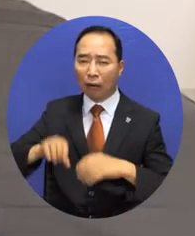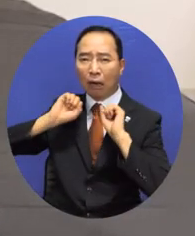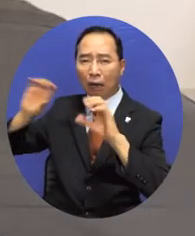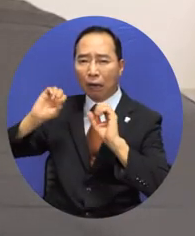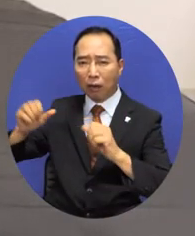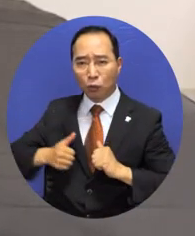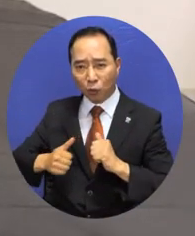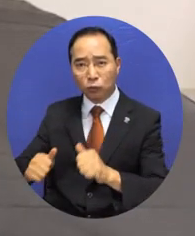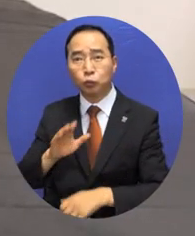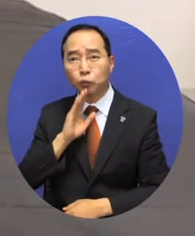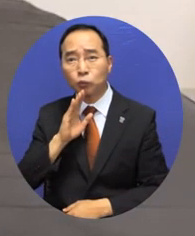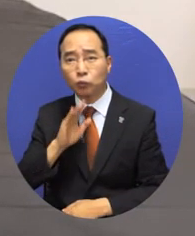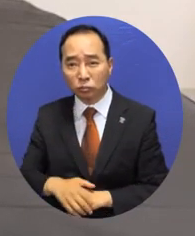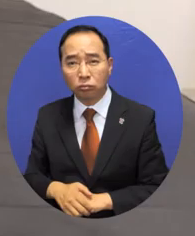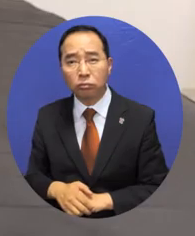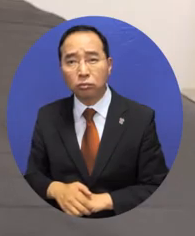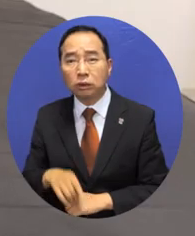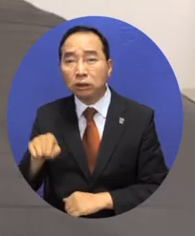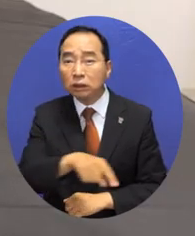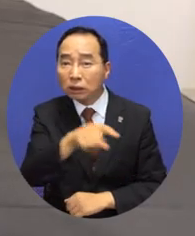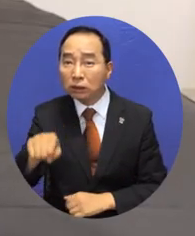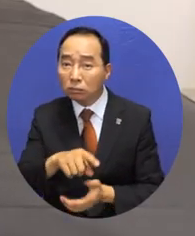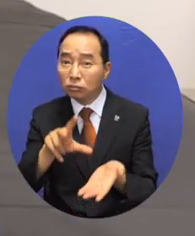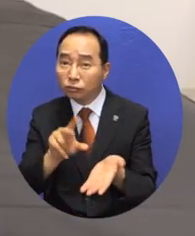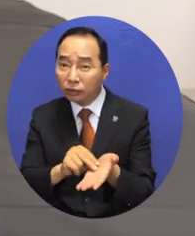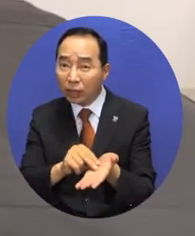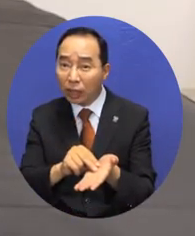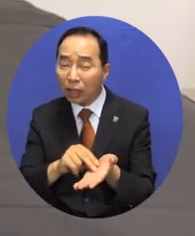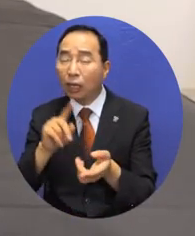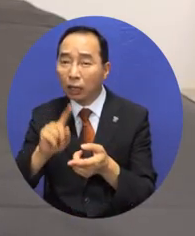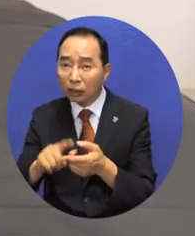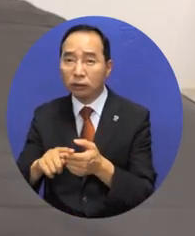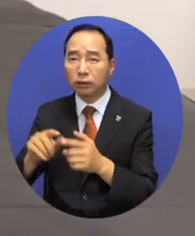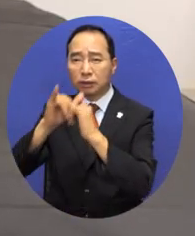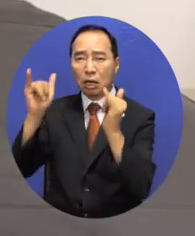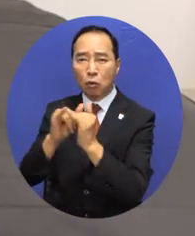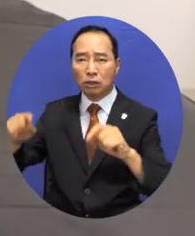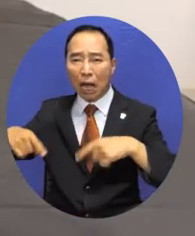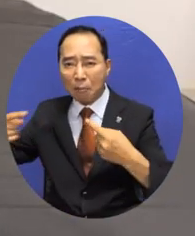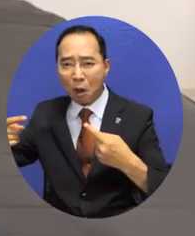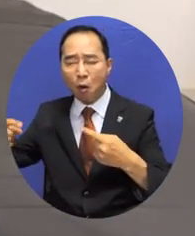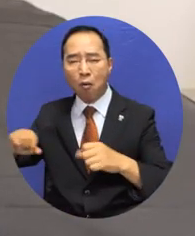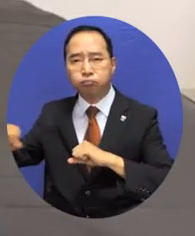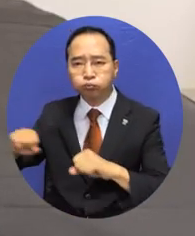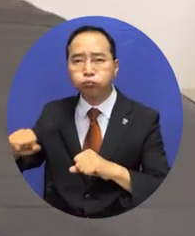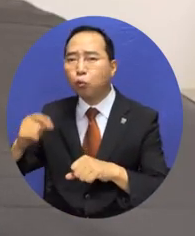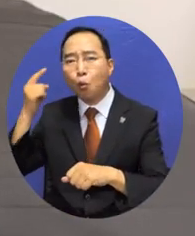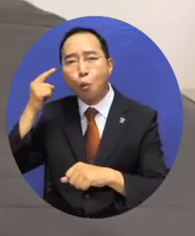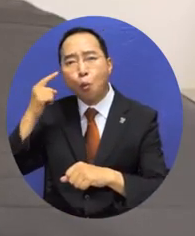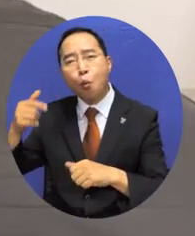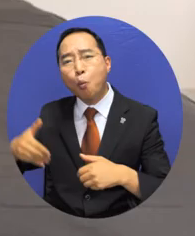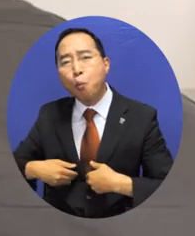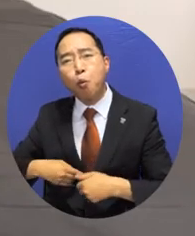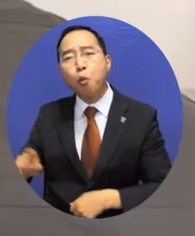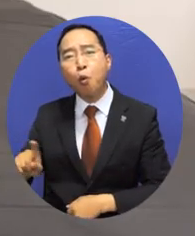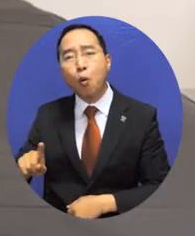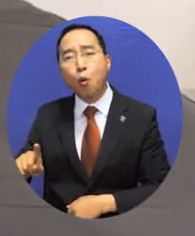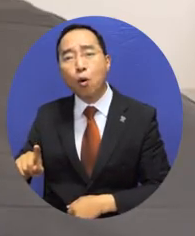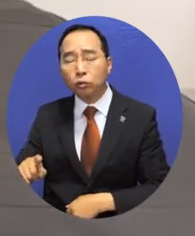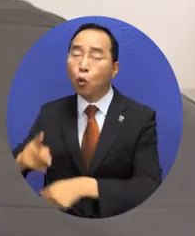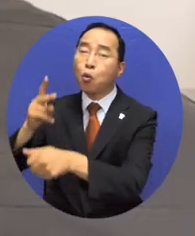있습니다. 이러한 문제에 대해 사회 참여를 하는 것이 왜 필요한가요? 그리고 교수님께서는